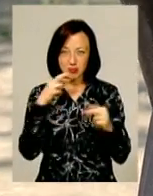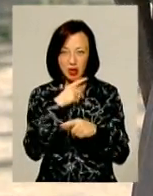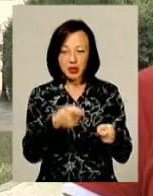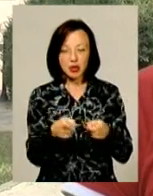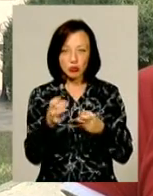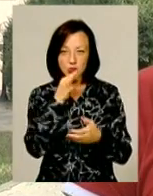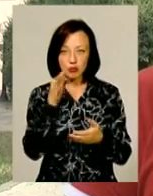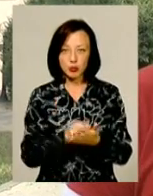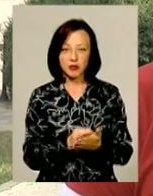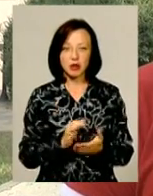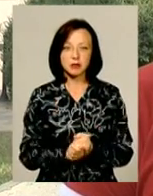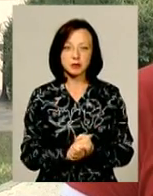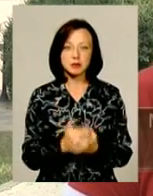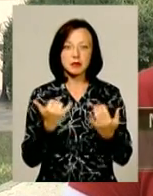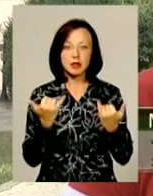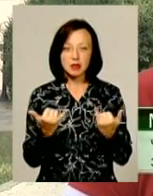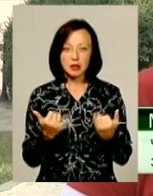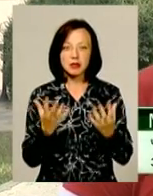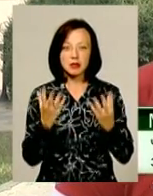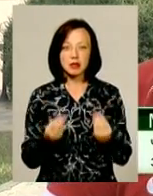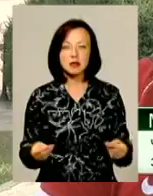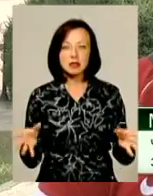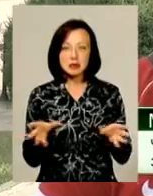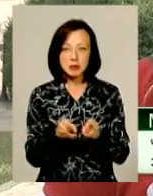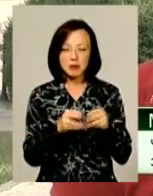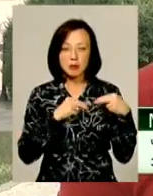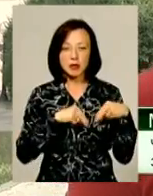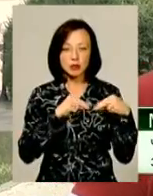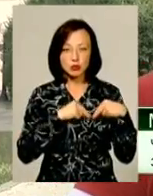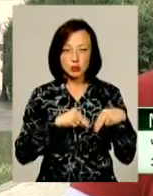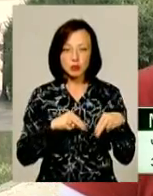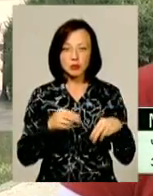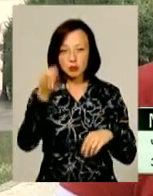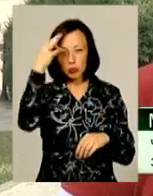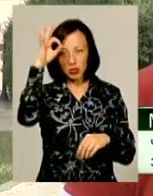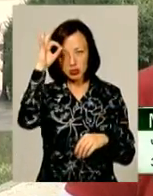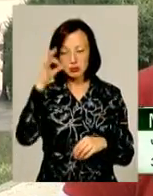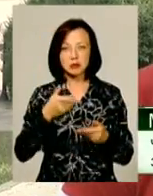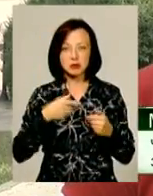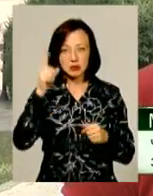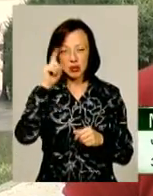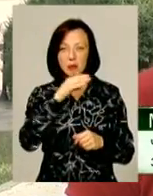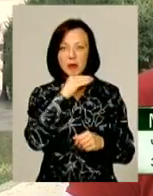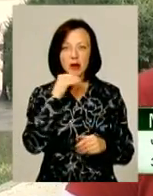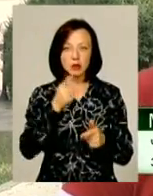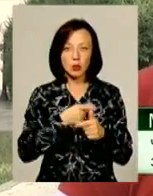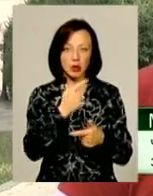відповідальності. На даний момент ми працюємо з поліцією. От відомі, ну, вже багато